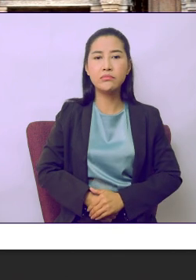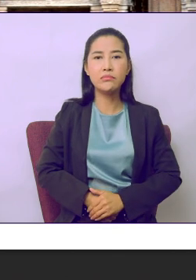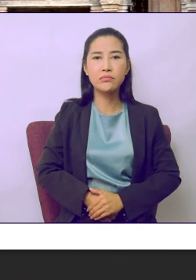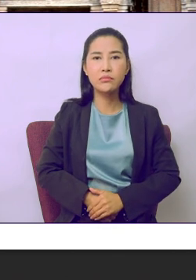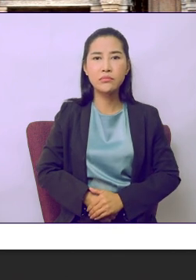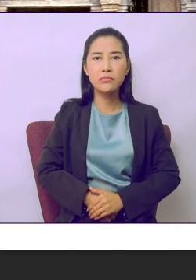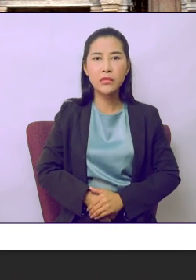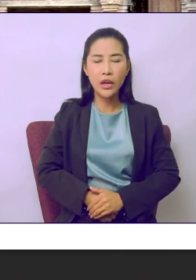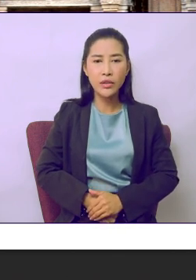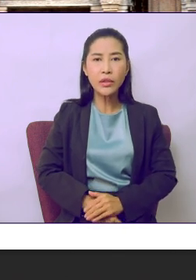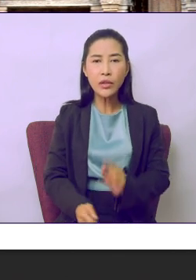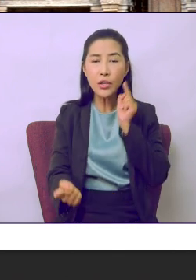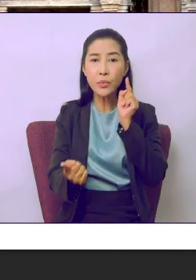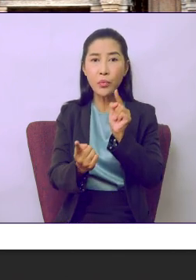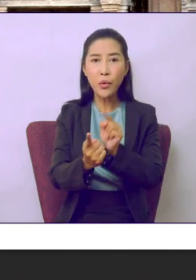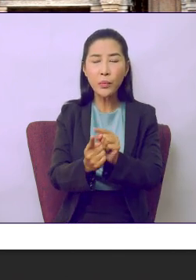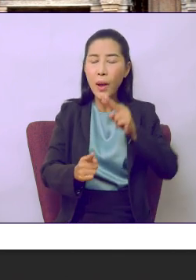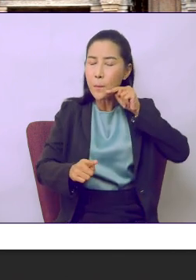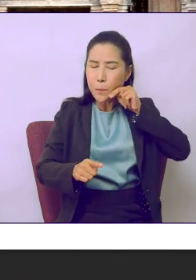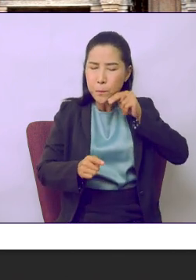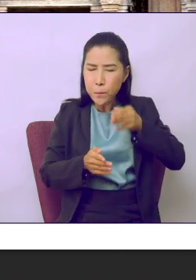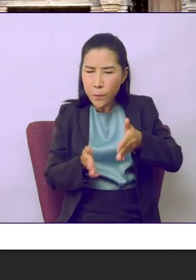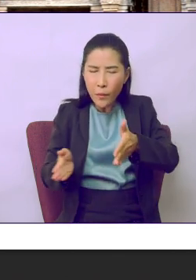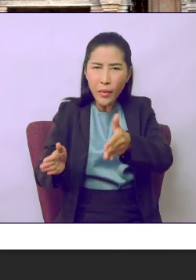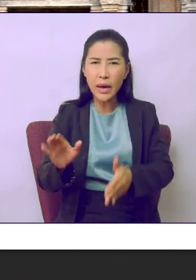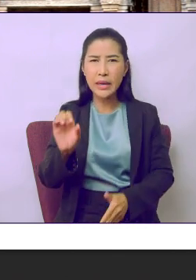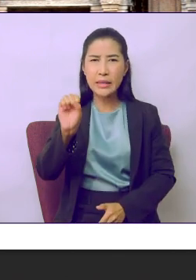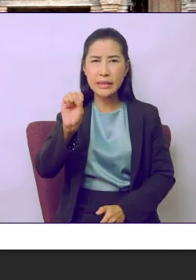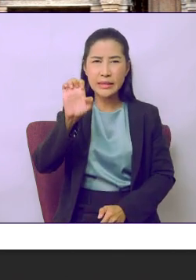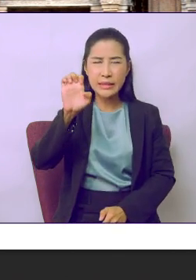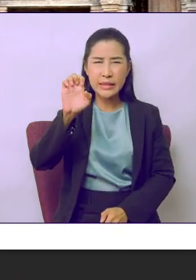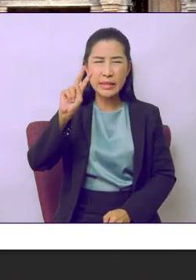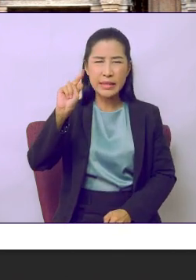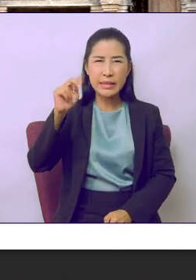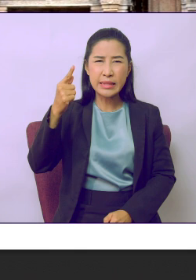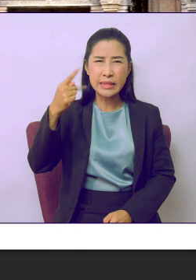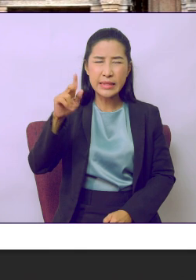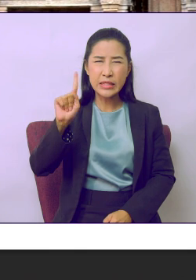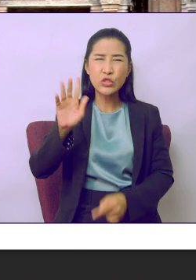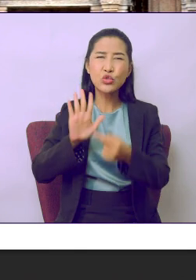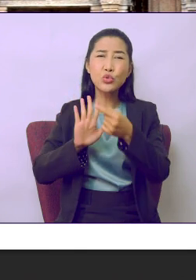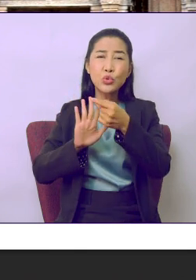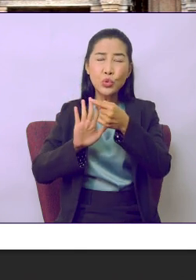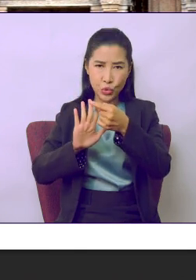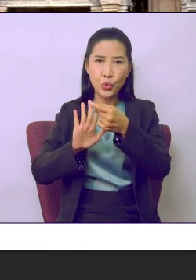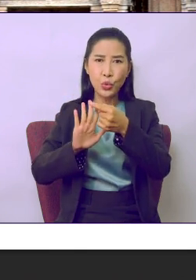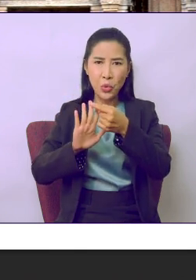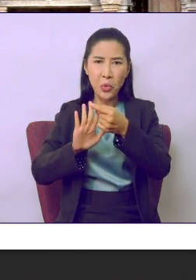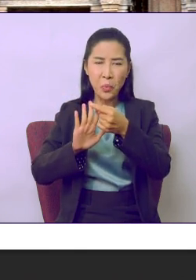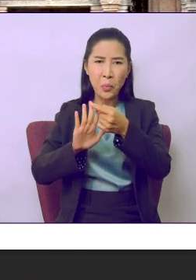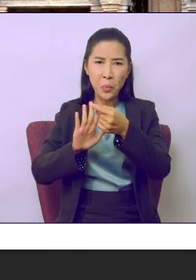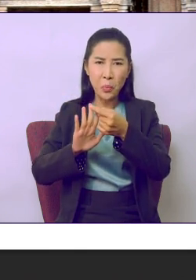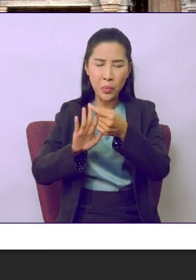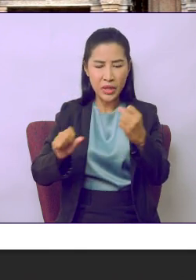ภาพที่พบในลุ่มน้ำสินธุนะครับอ่าถือว่าเป็นโยคะท่าแรกเลยนะครับแล้วท่าเนี้ยเขาเรียกอ่ามหา